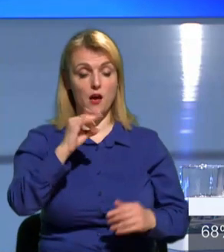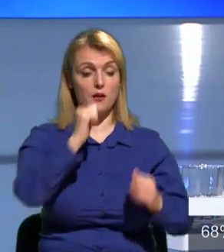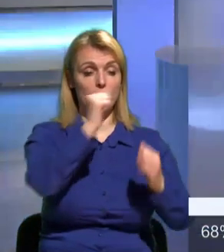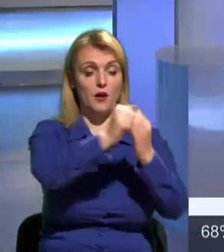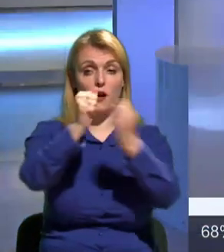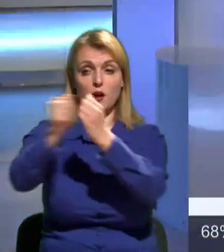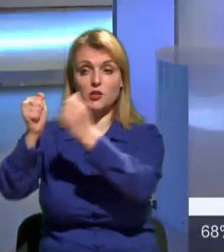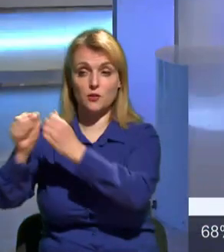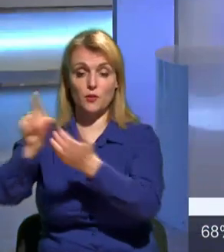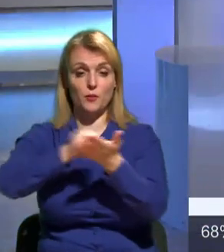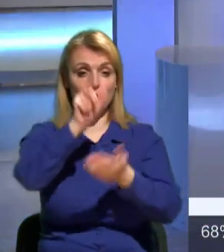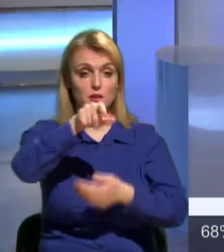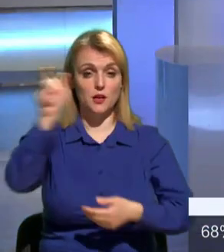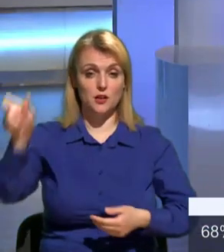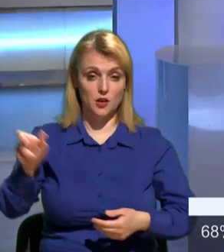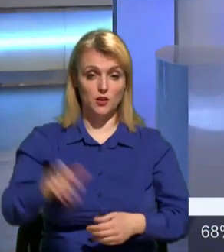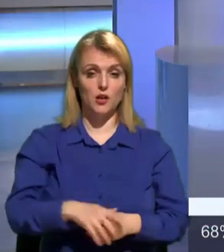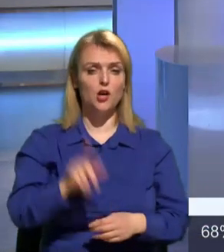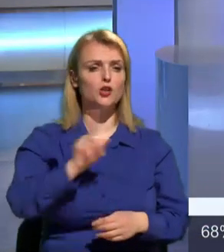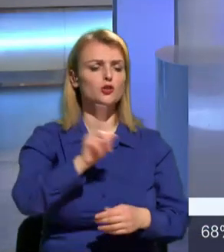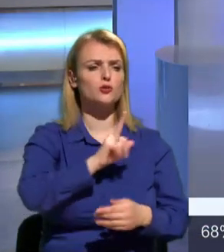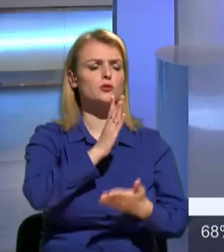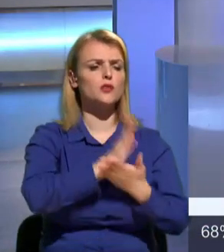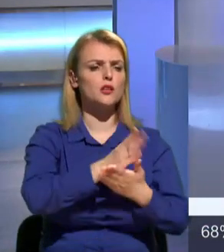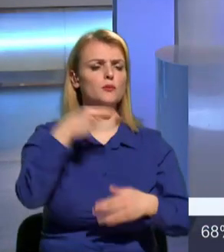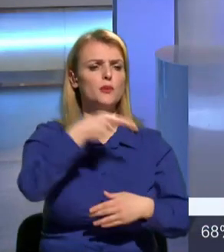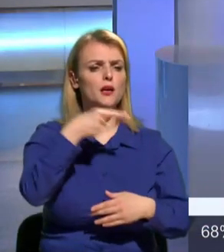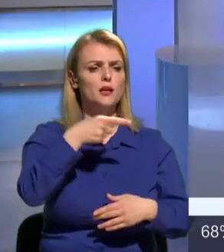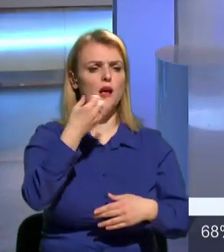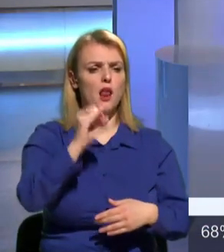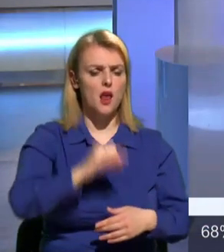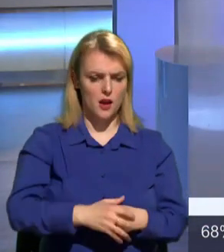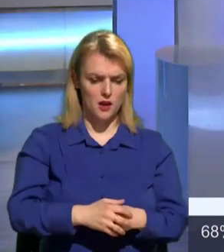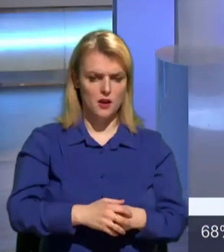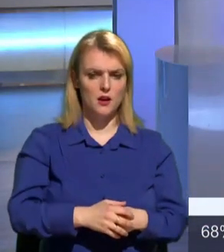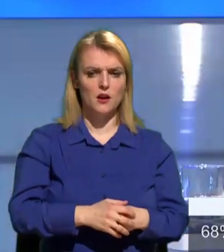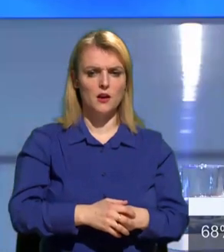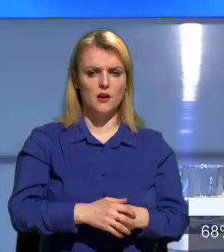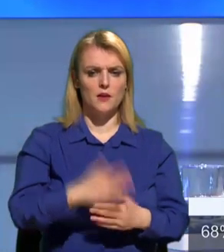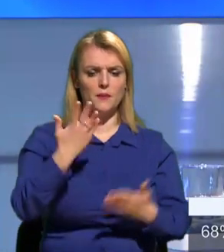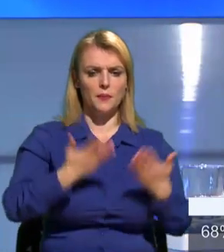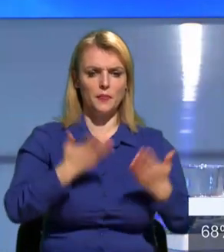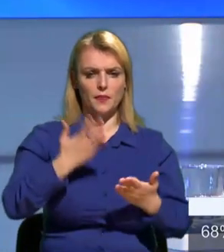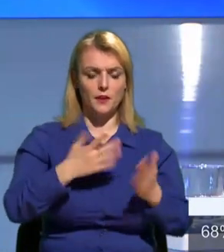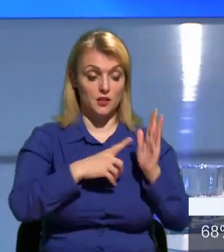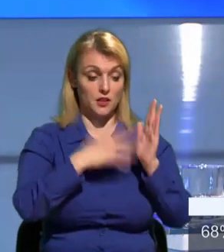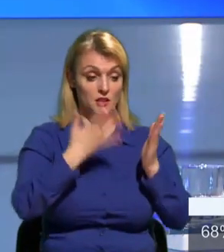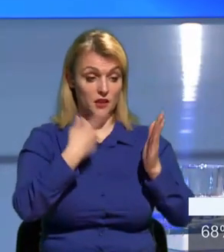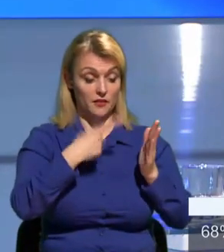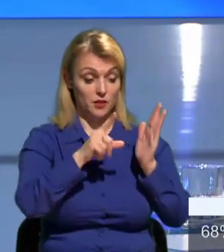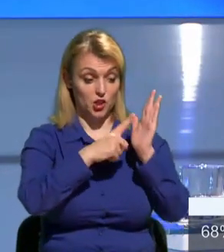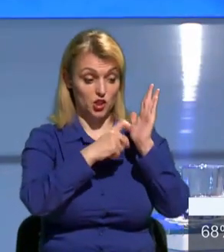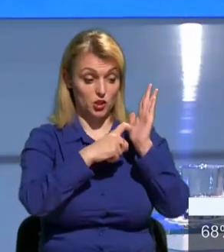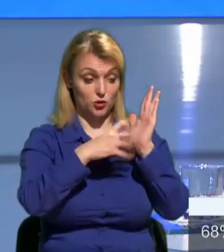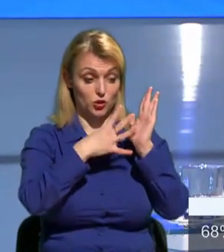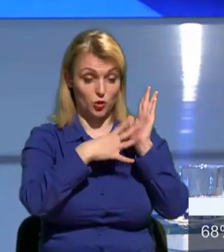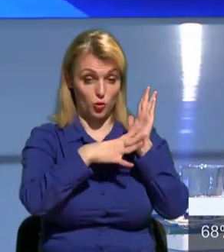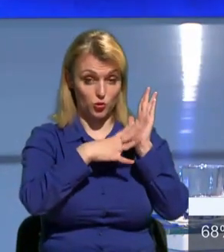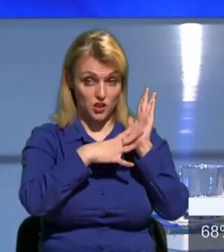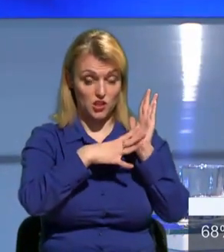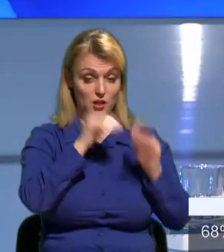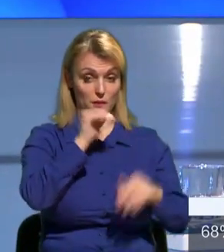lunar. Ce înseamnă 1000 de lei la fiecare pensionar lunar? În mediu. Dacă vorbim de 660 sau 690 de mii de pensionari sau aproape 700